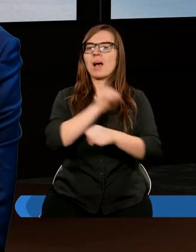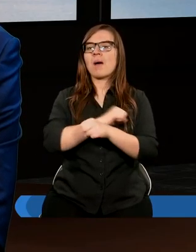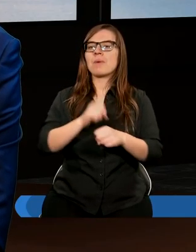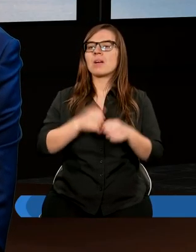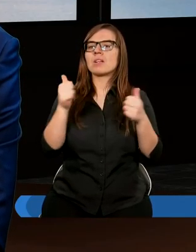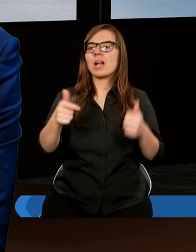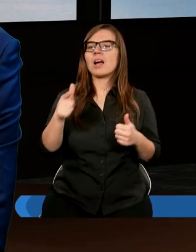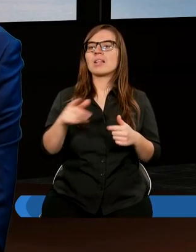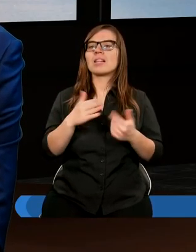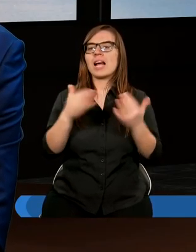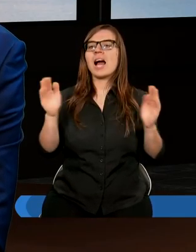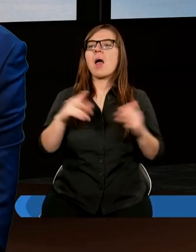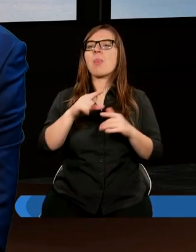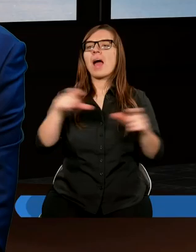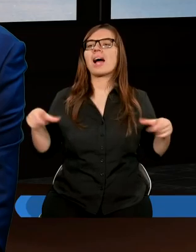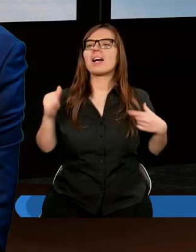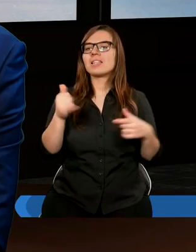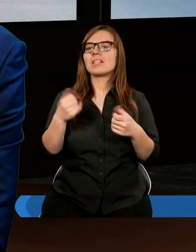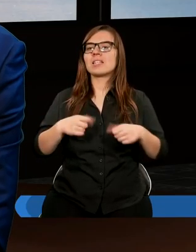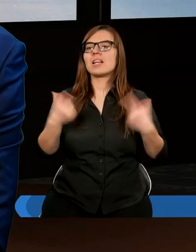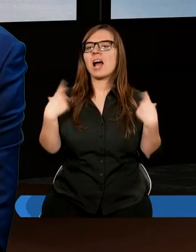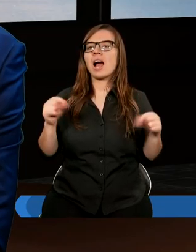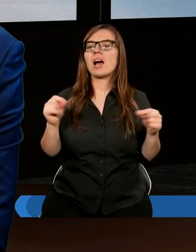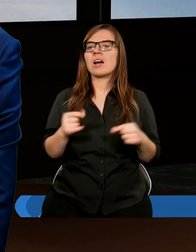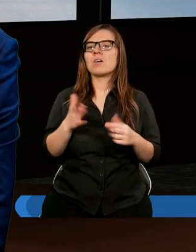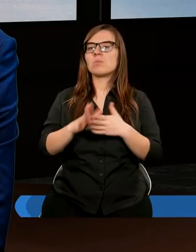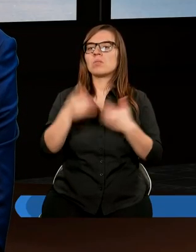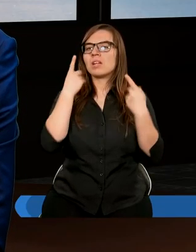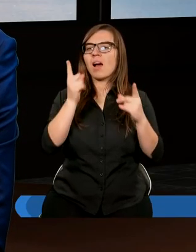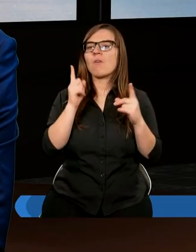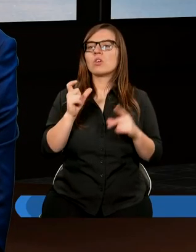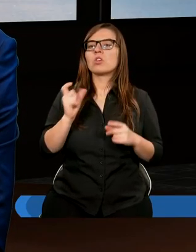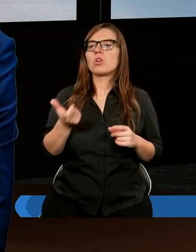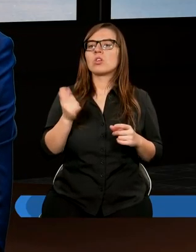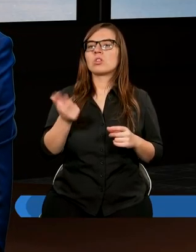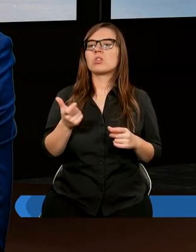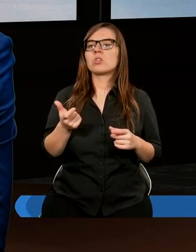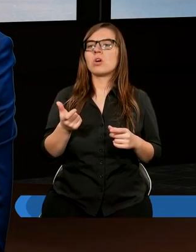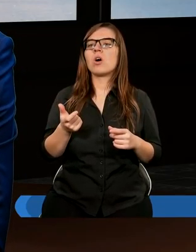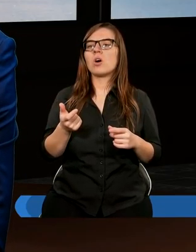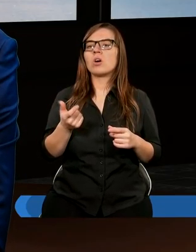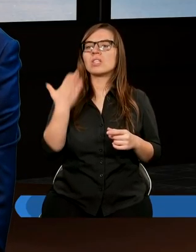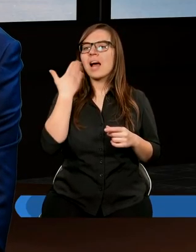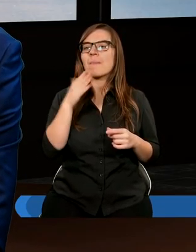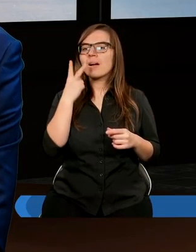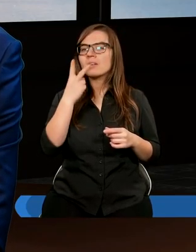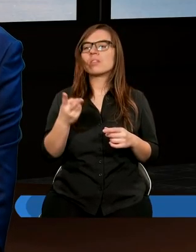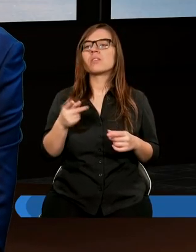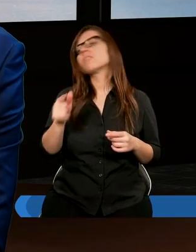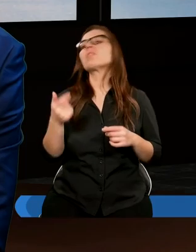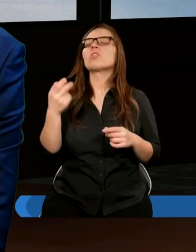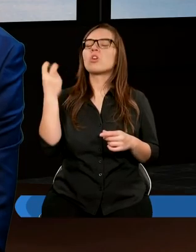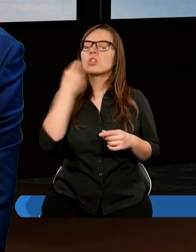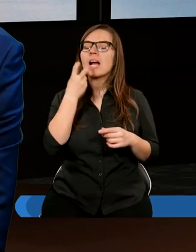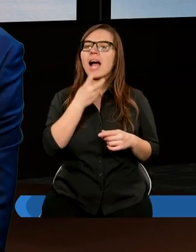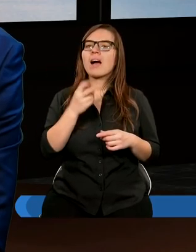swoim może tam tarasie. No i nagle po prostu zauważył coś, co zapragnął. Co jest ciekawe,